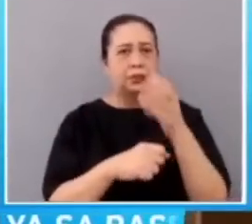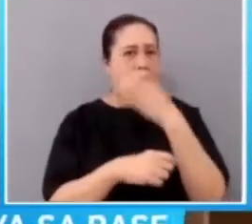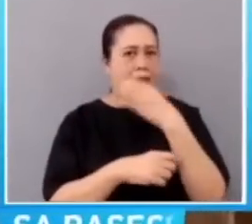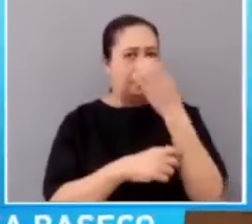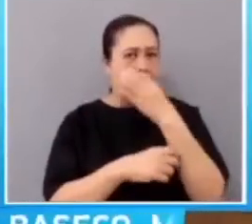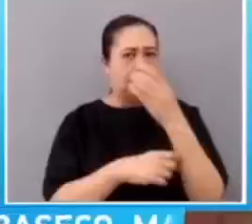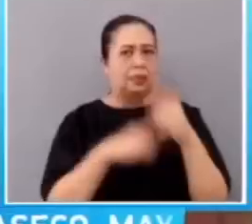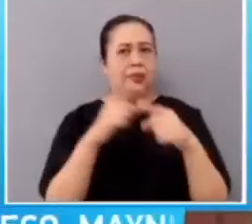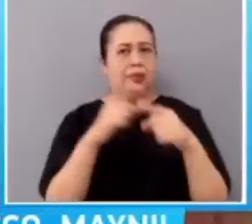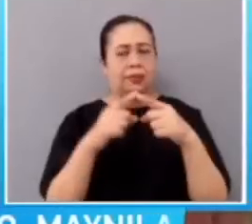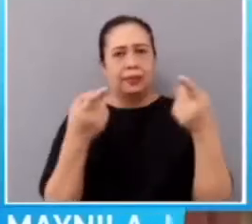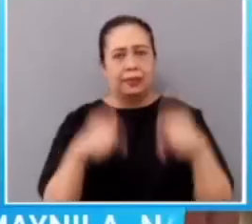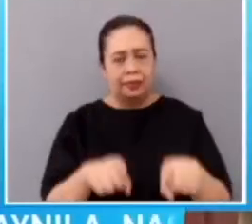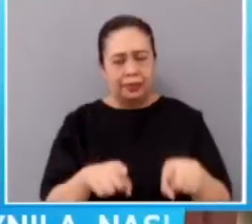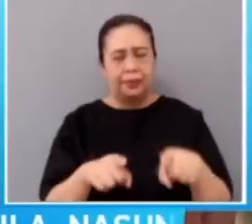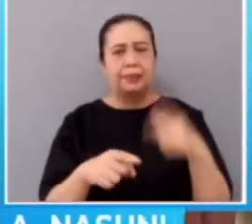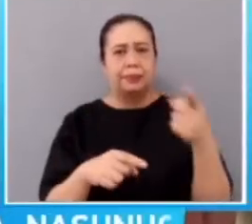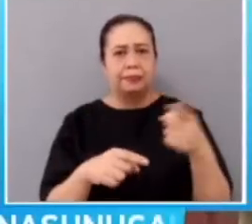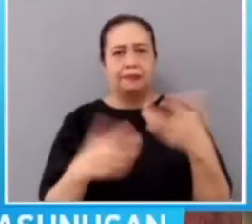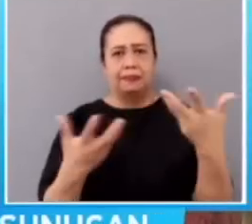aksidente. Sobra po.